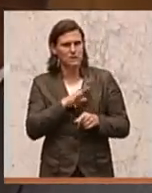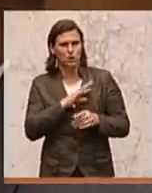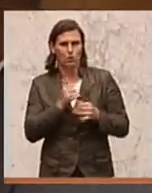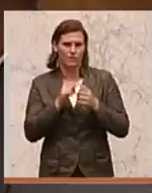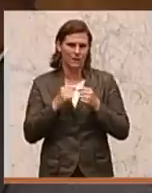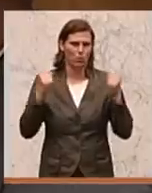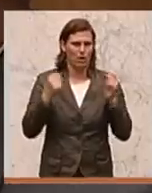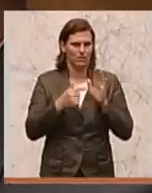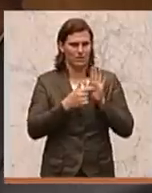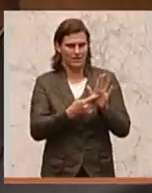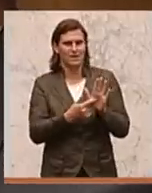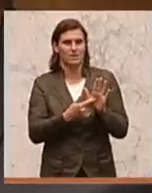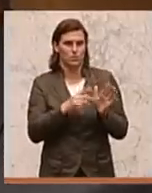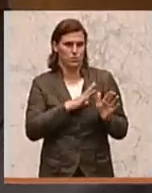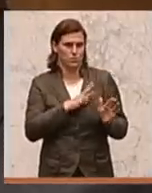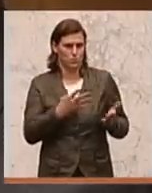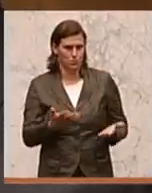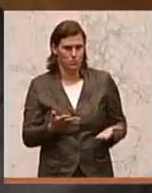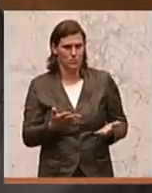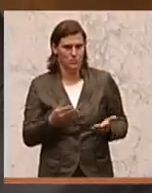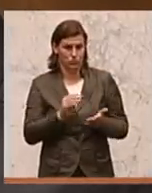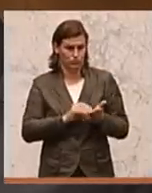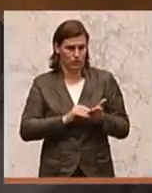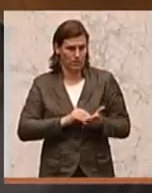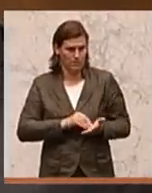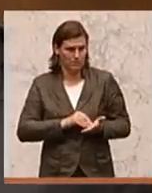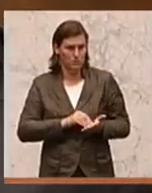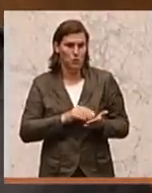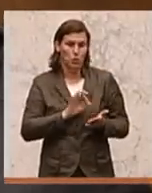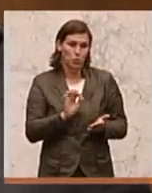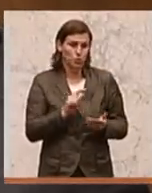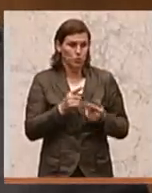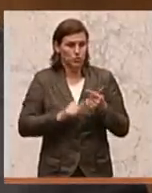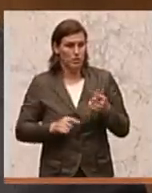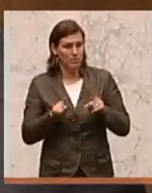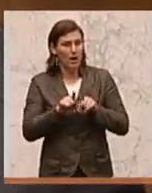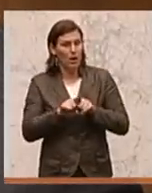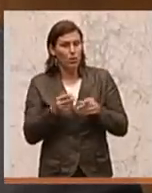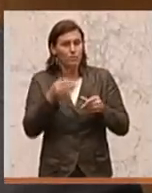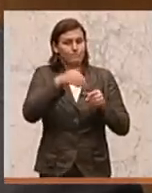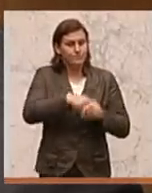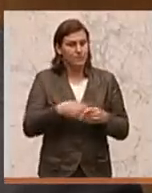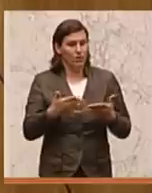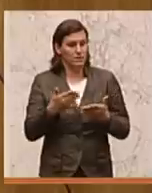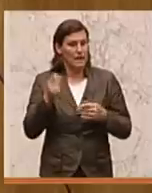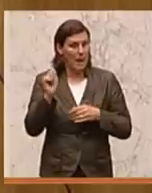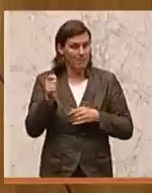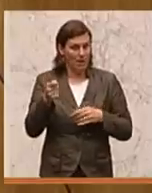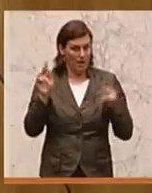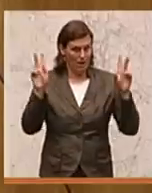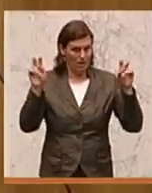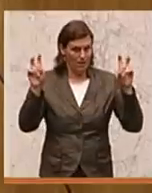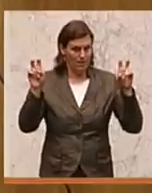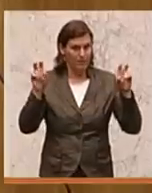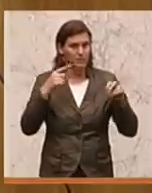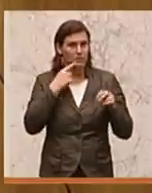Demokratie gehören. So viel, so weit, so gut oder schlecht. Aber er schreibt auch, das ist Hämmerle, er schreibt aber auch,